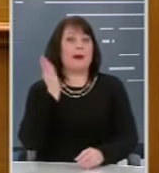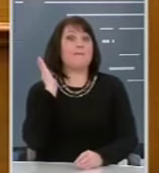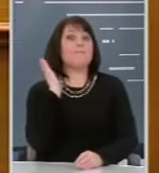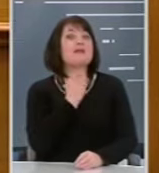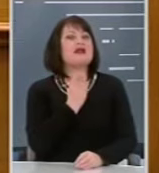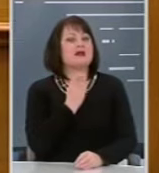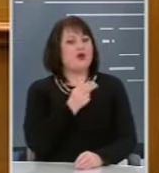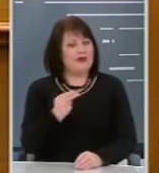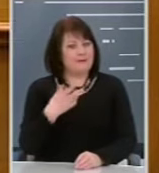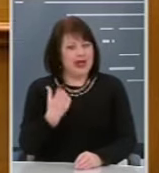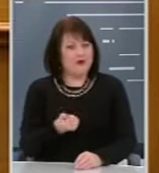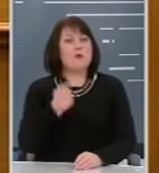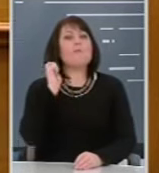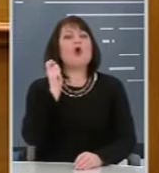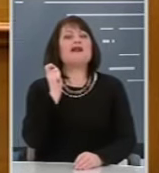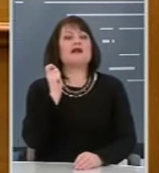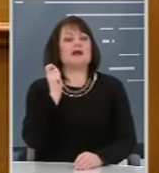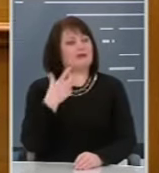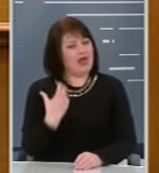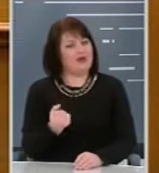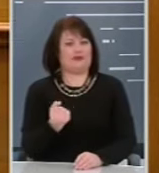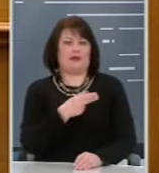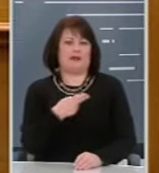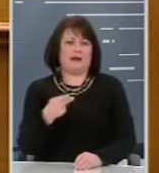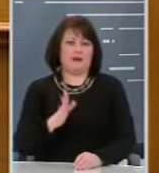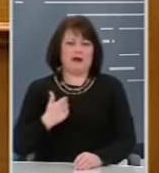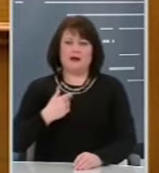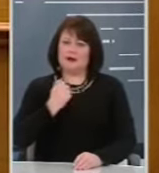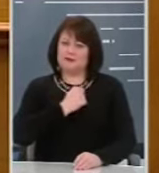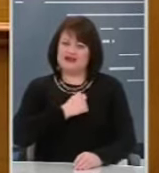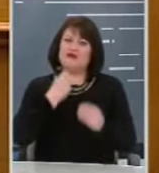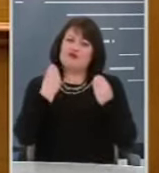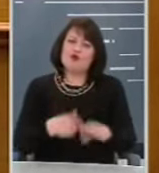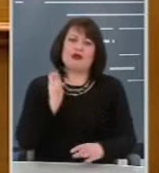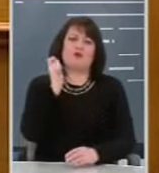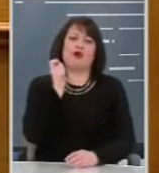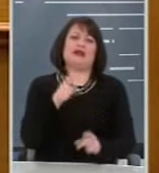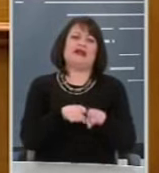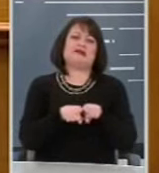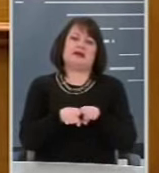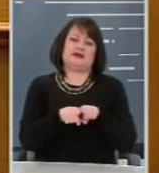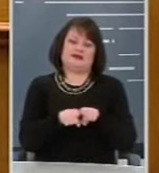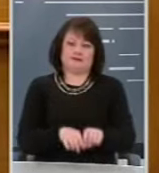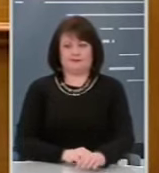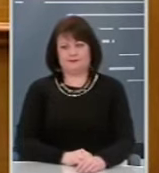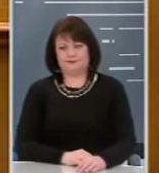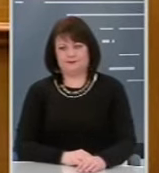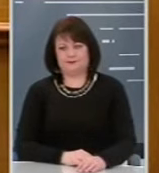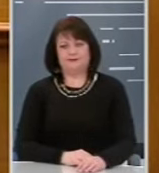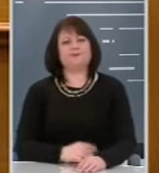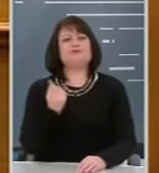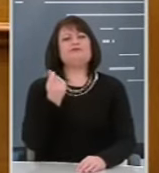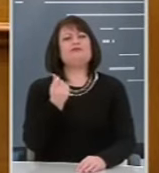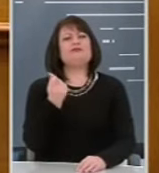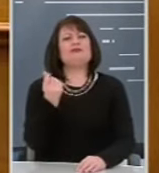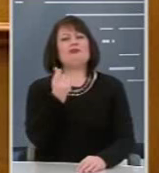διάσταση έχουν και πολιτική διάσταση που κατά την άποψή μου είναι πολύ χειρότερη τα χρήματα των